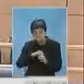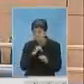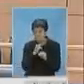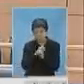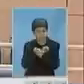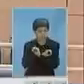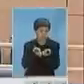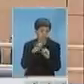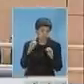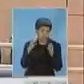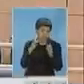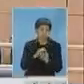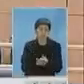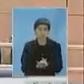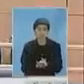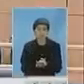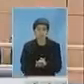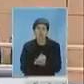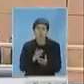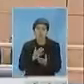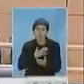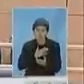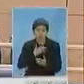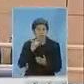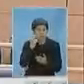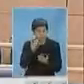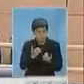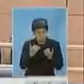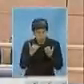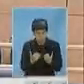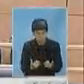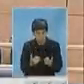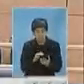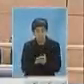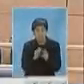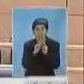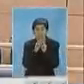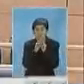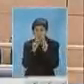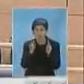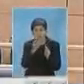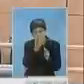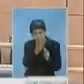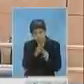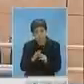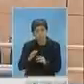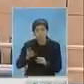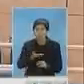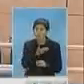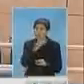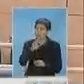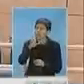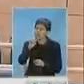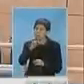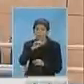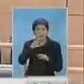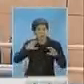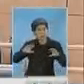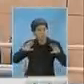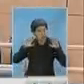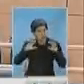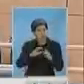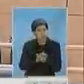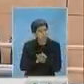เคยมีเพราะฉะนั้นผมก็มั่นใจว่าคราวนี้กรรมาธิการก็ดีสภาก็ดีรัฐบาลก็ดี